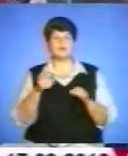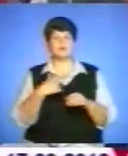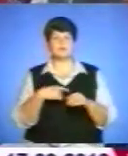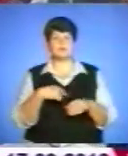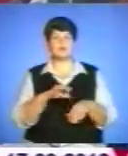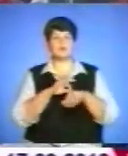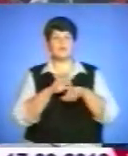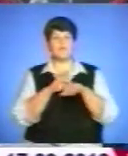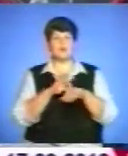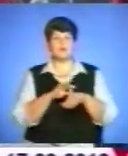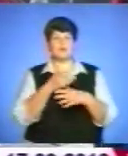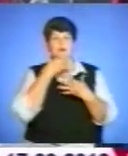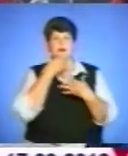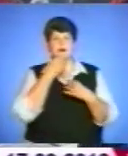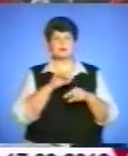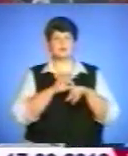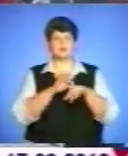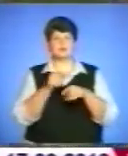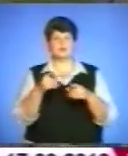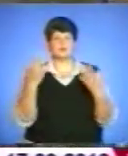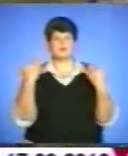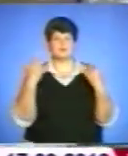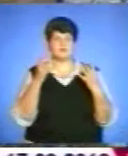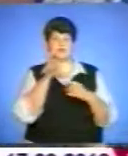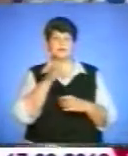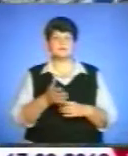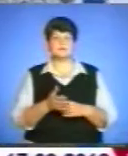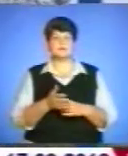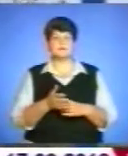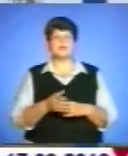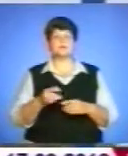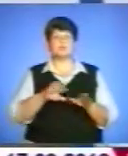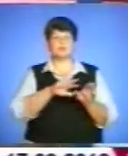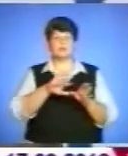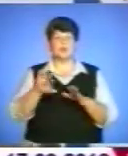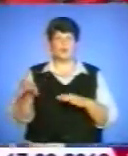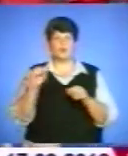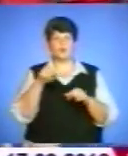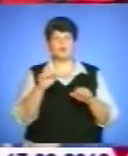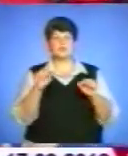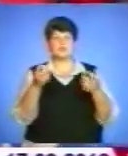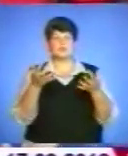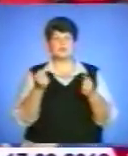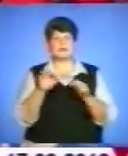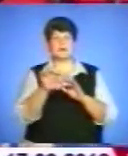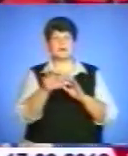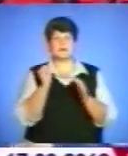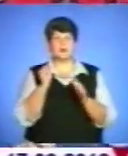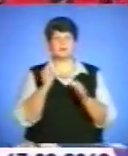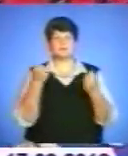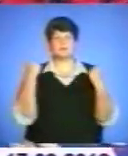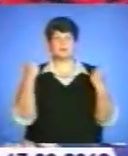цих майданчиках і гарно сприємся проводити час, гарно відпочивати. Згодом в осередку здорового дозвілля можна буде взяти на прокат спортивний